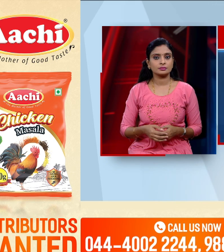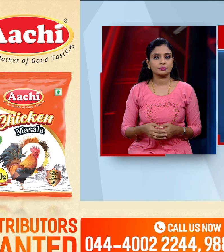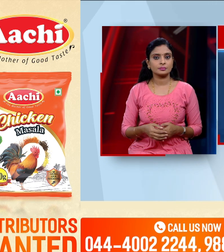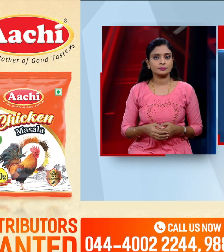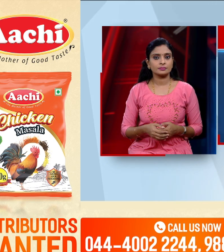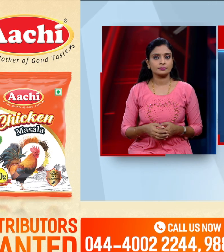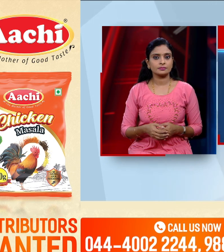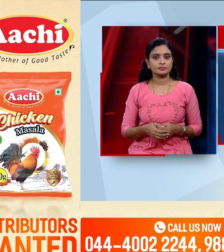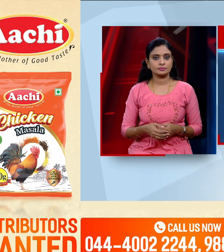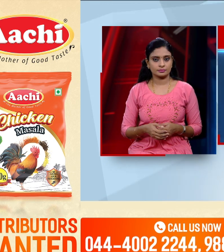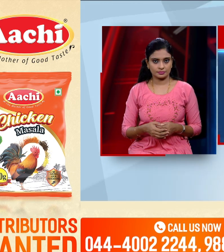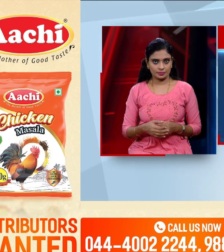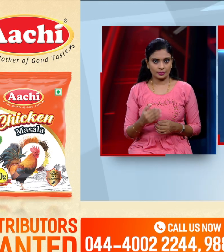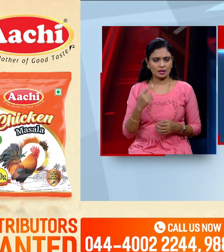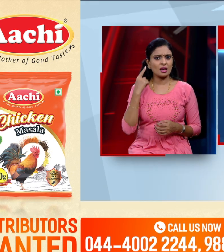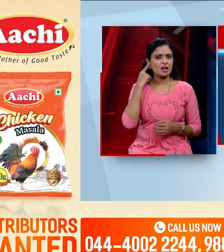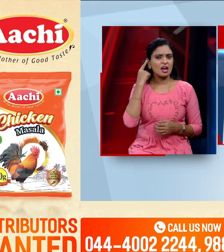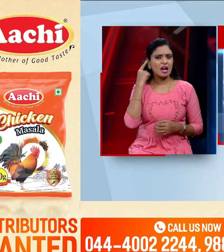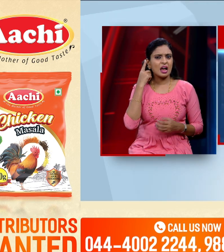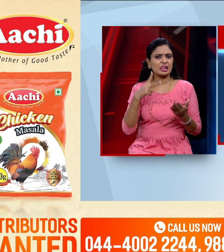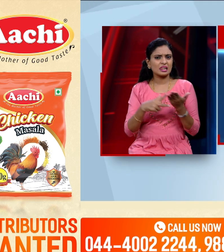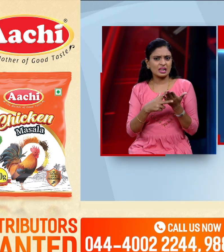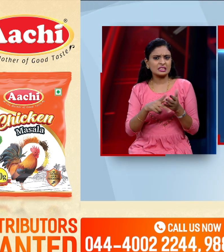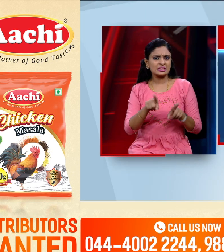ഹലോ. സൗമ്യ, കേൾക്കാമെങ്കിൽ പറഞ്ഞോളൂ.